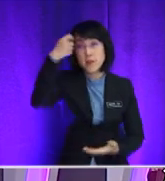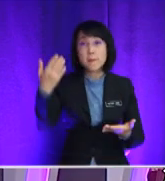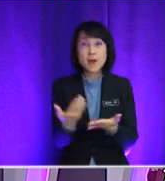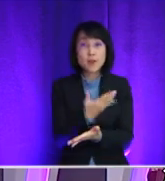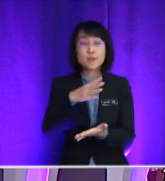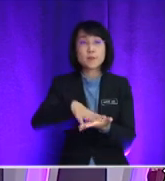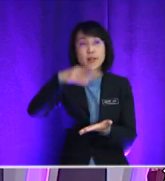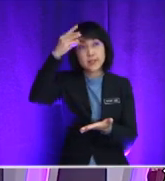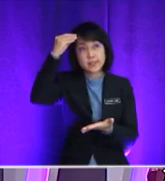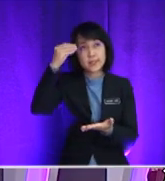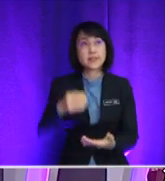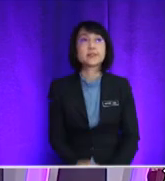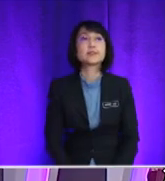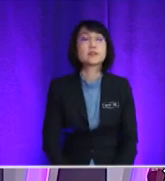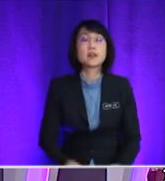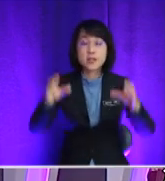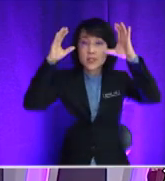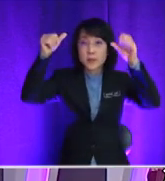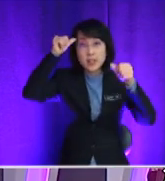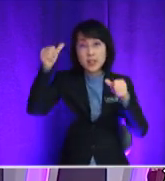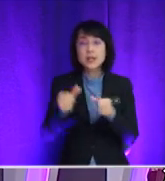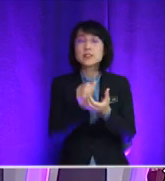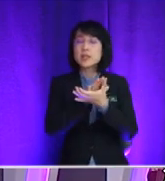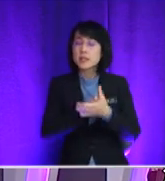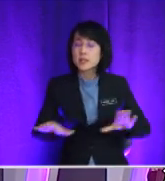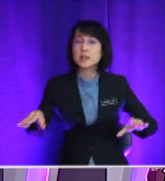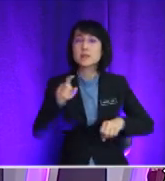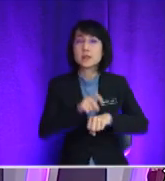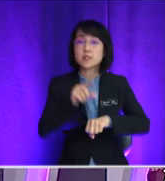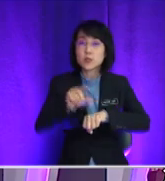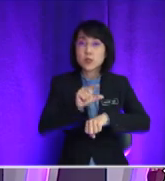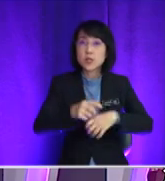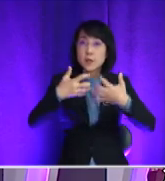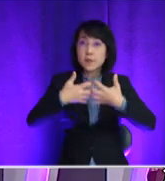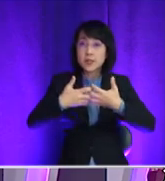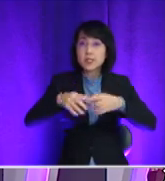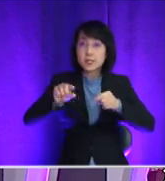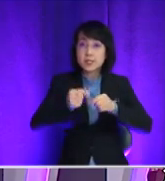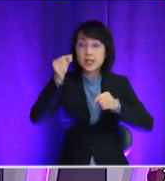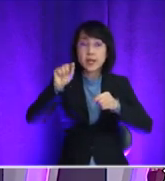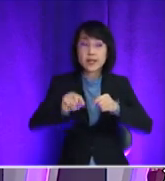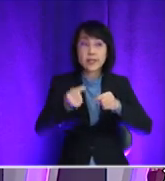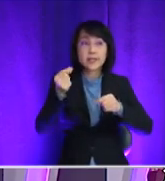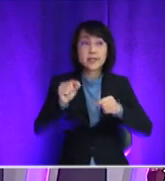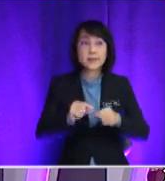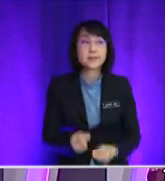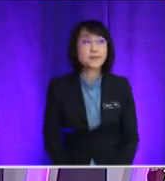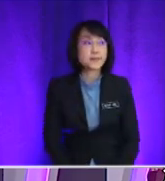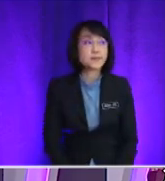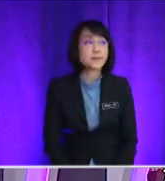keselamatan semacam menggunakan mesin jahit dan juga keselamatan semasa menggunakan alat tanah seperti yang Mira